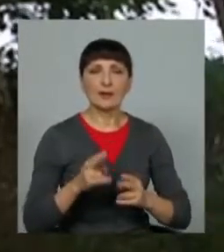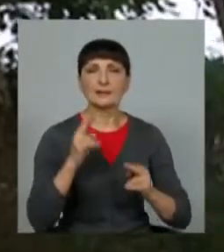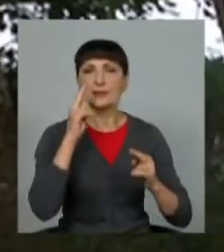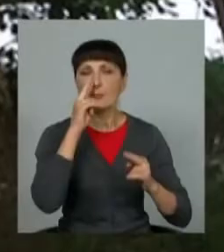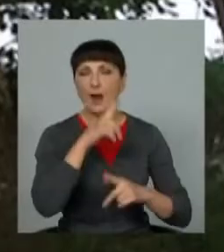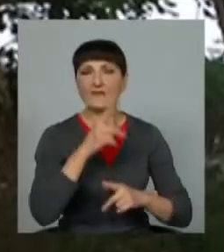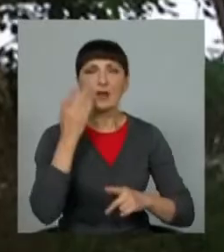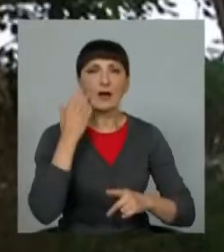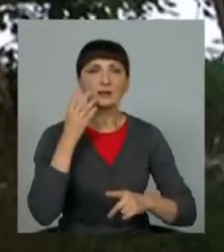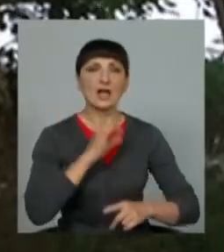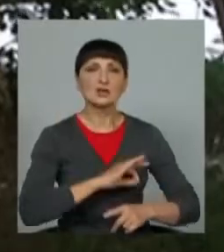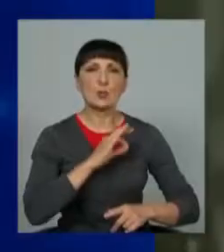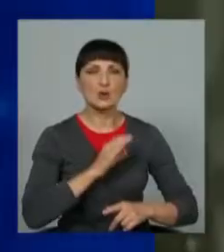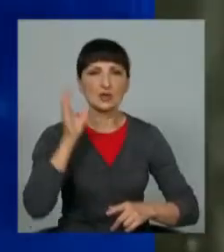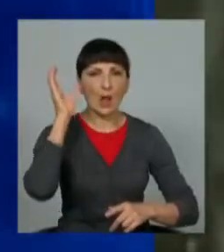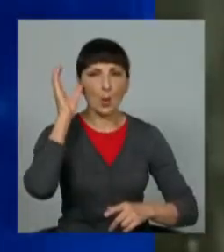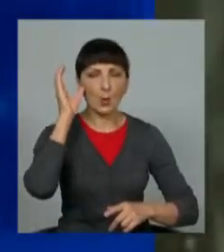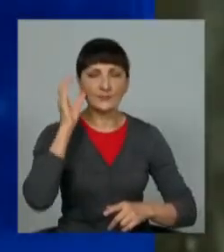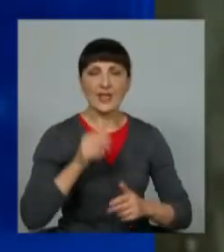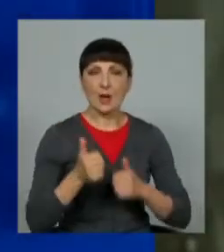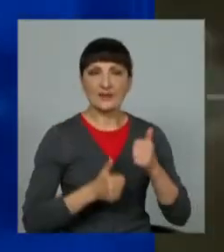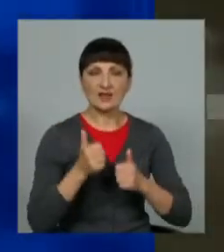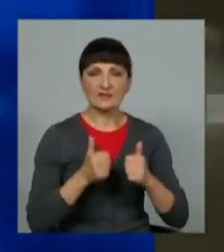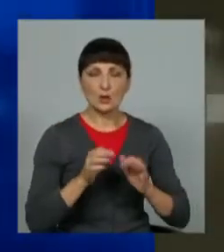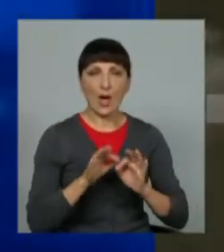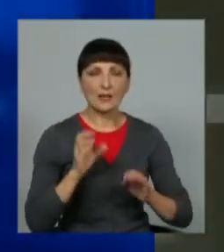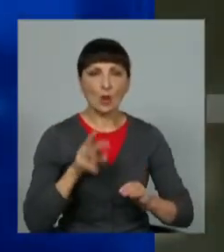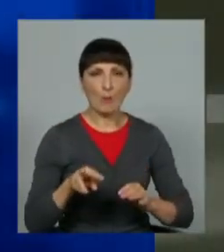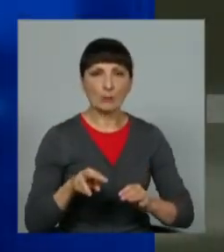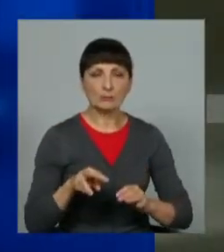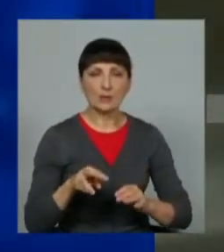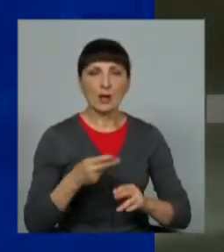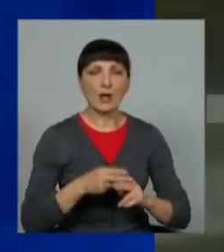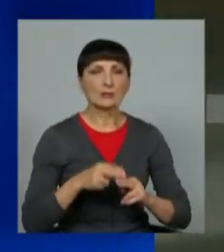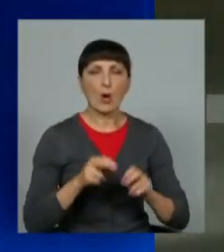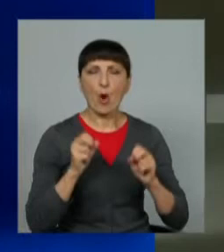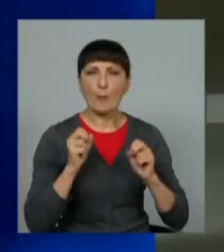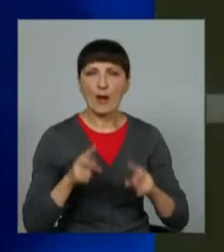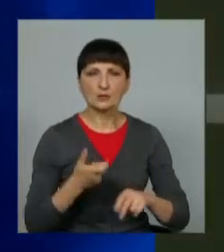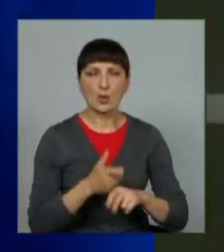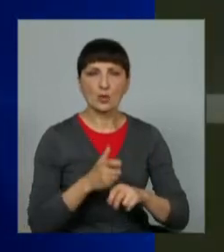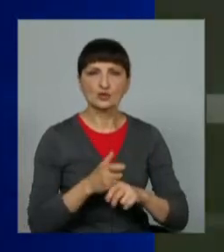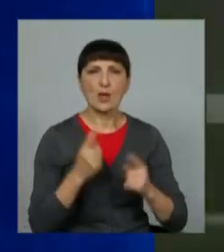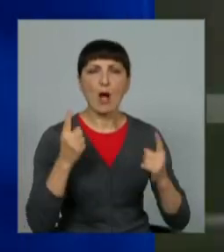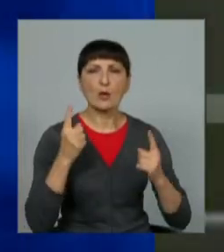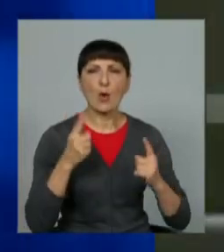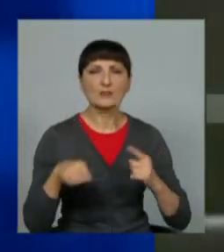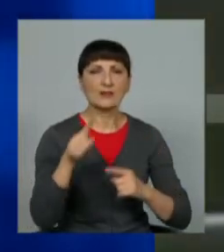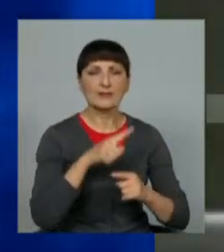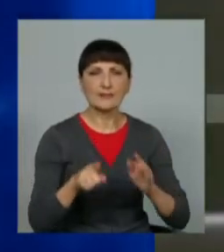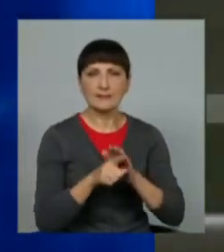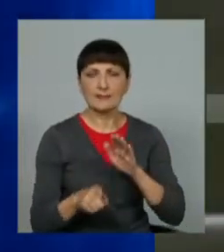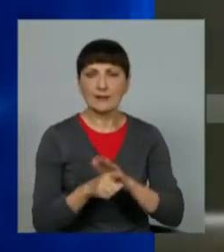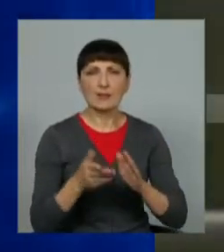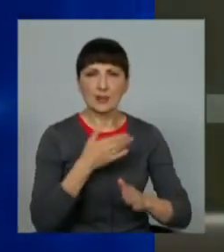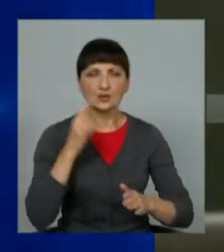неправильное использование научных достижений. По сравнению с атомным, ядерное оружие куда катастрофичнее. Огромным количеством таких боеголовок